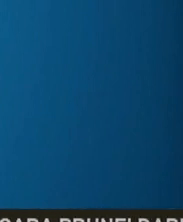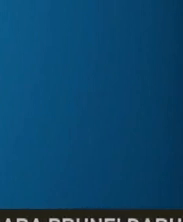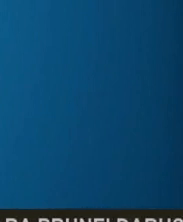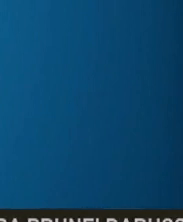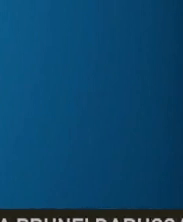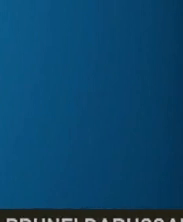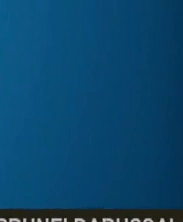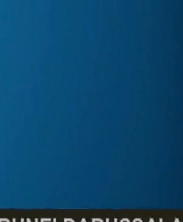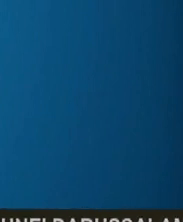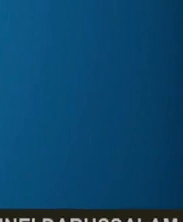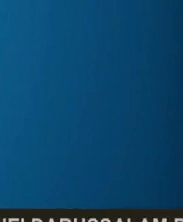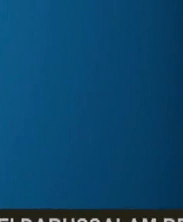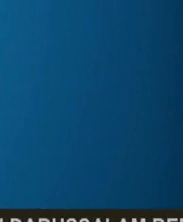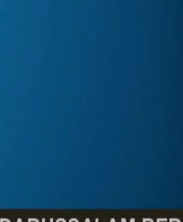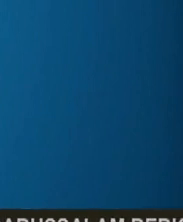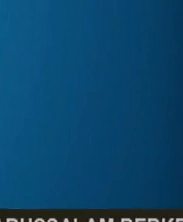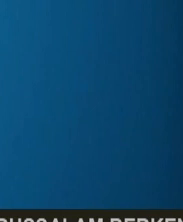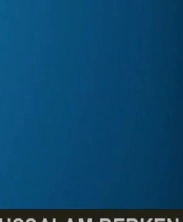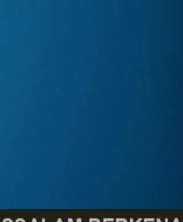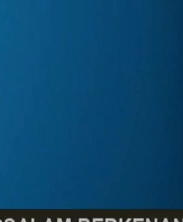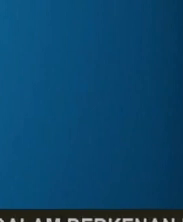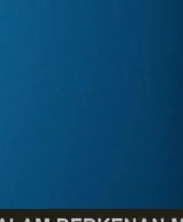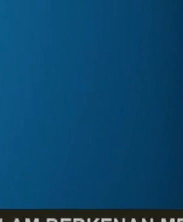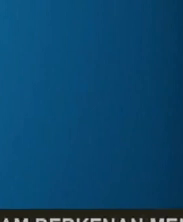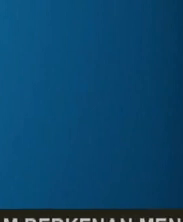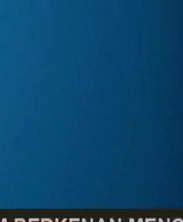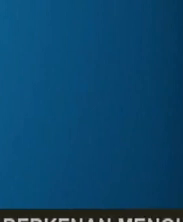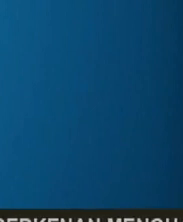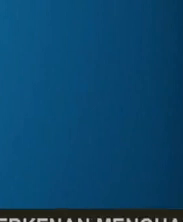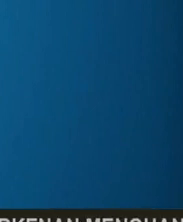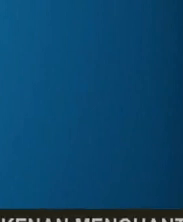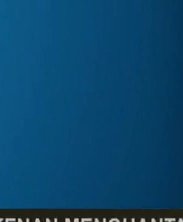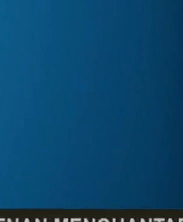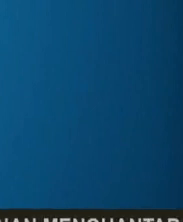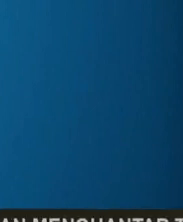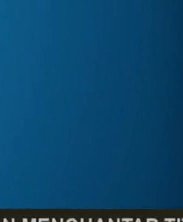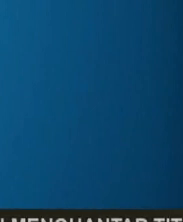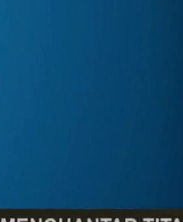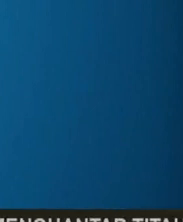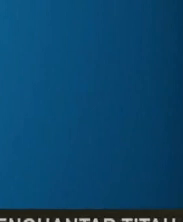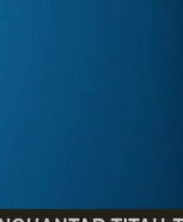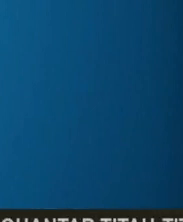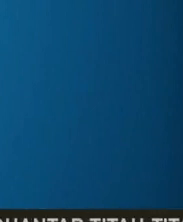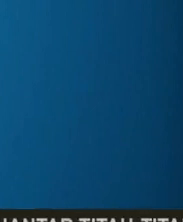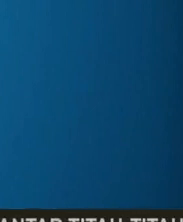45 hingga empat tetap pada setiap hari isnin hingga khamis dan pada setiap hari Sabtu